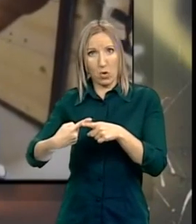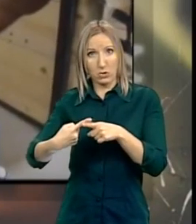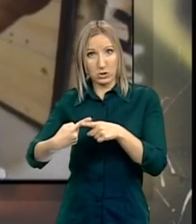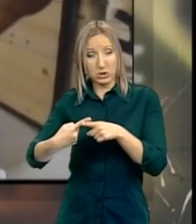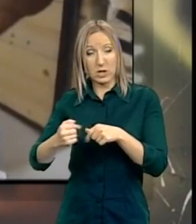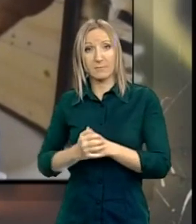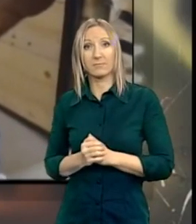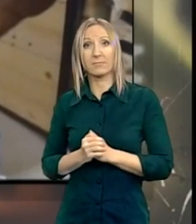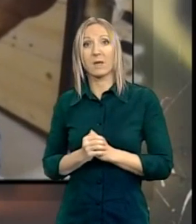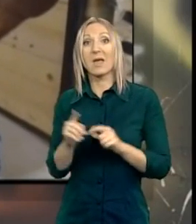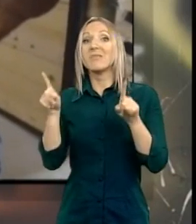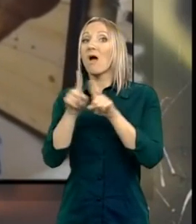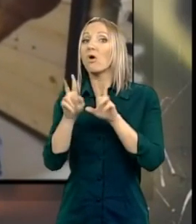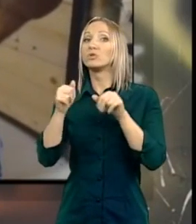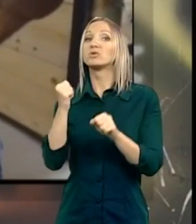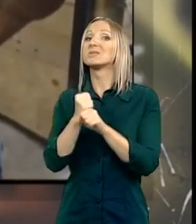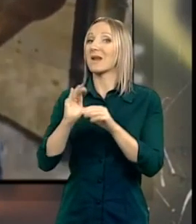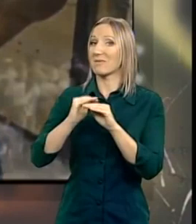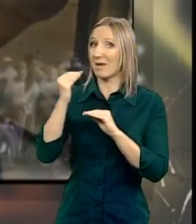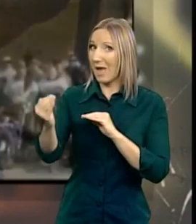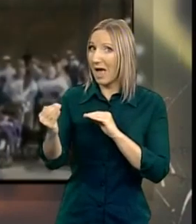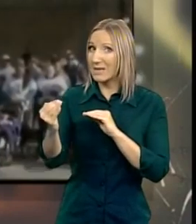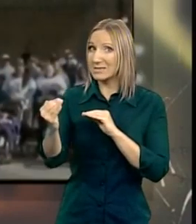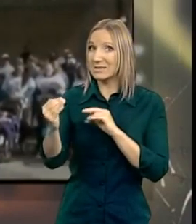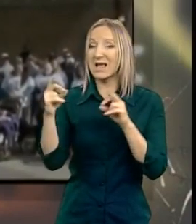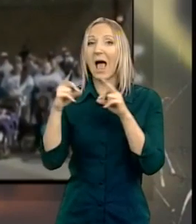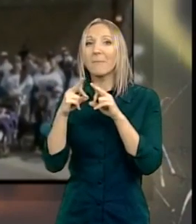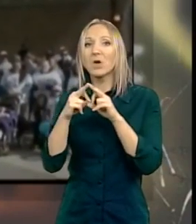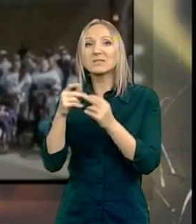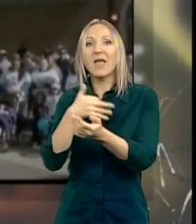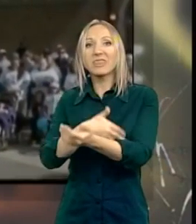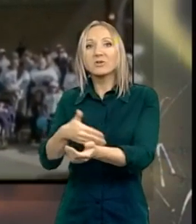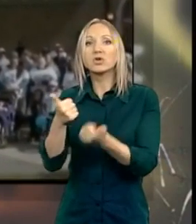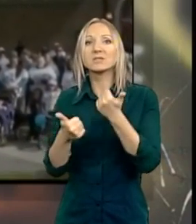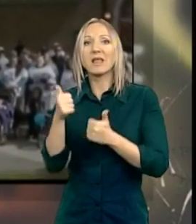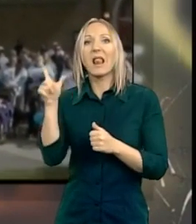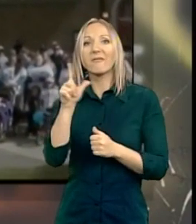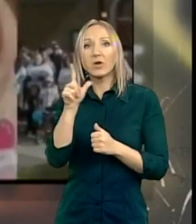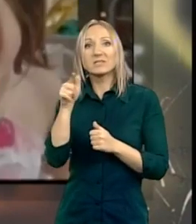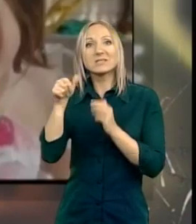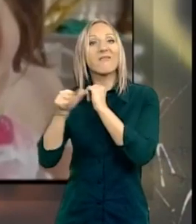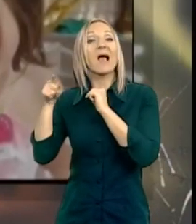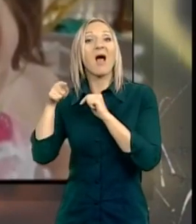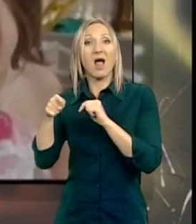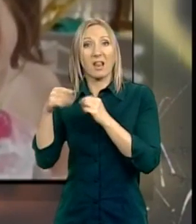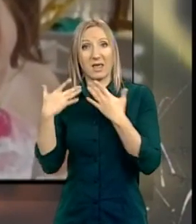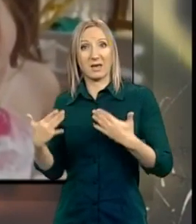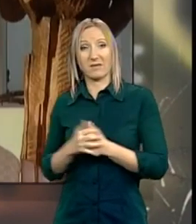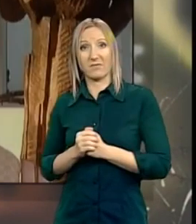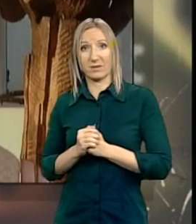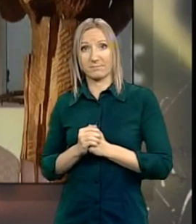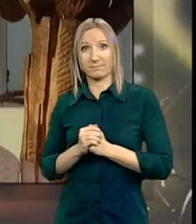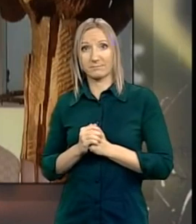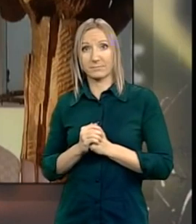rečica. Takođe možete raditi kasnije za amnijske tečnosti ili izvenčnosti fetalne krvi. Kao što sam